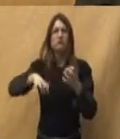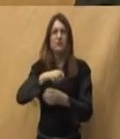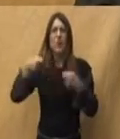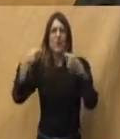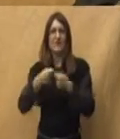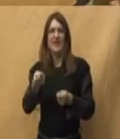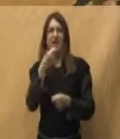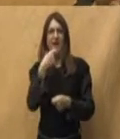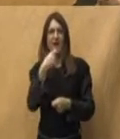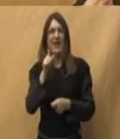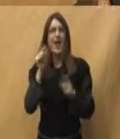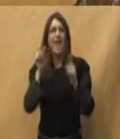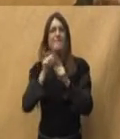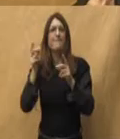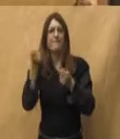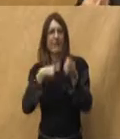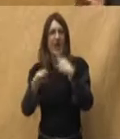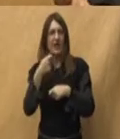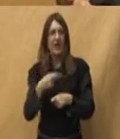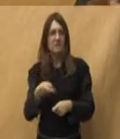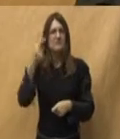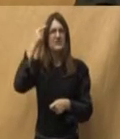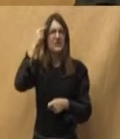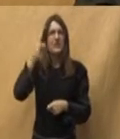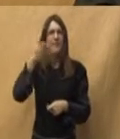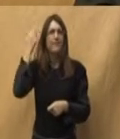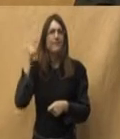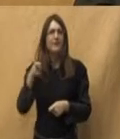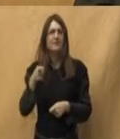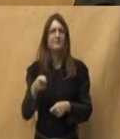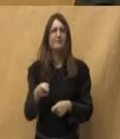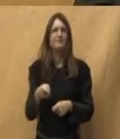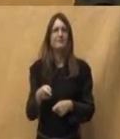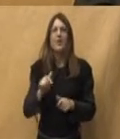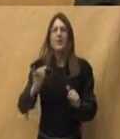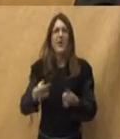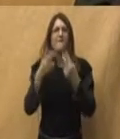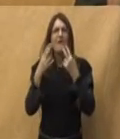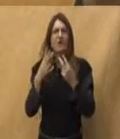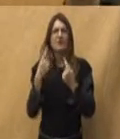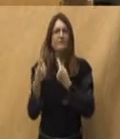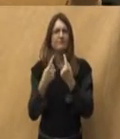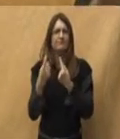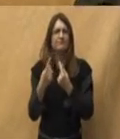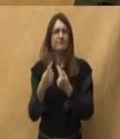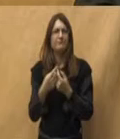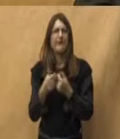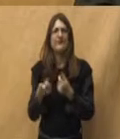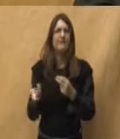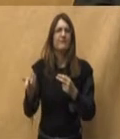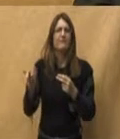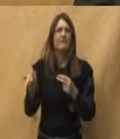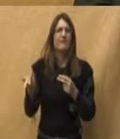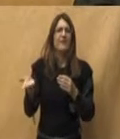prehranom kao tad. Dakle, u tom periodu. Sjetimo se, samo da spomenem neke. Najvažnije, recimo, najveći